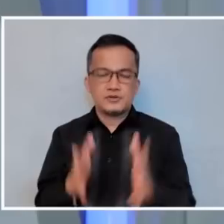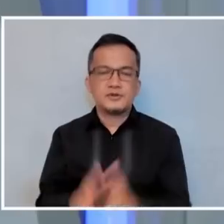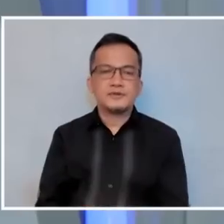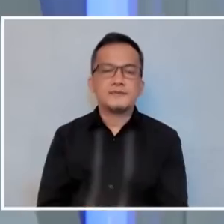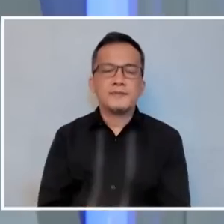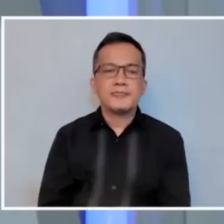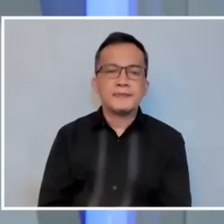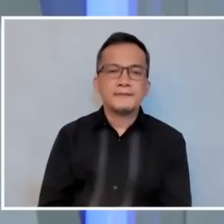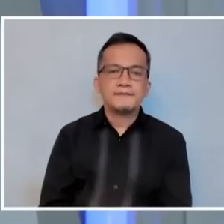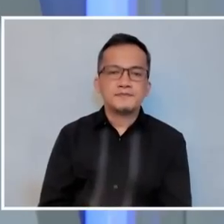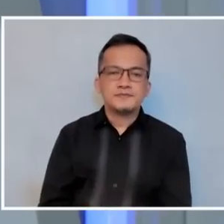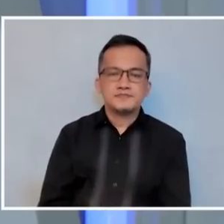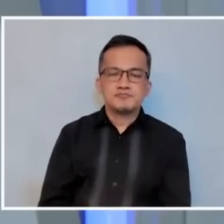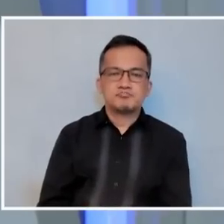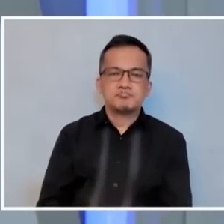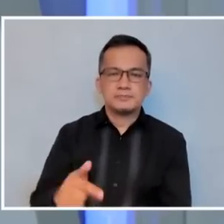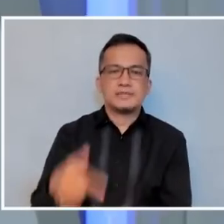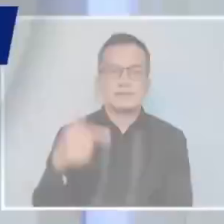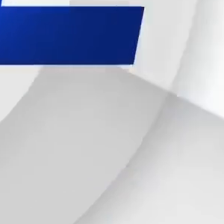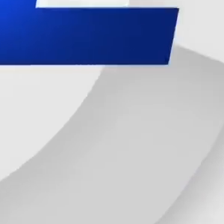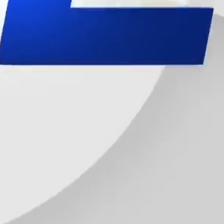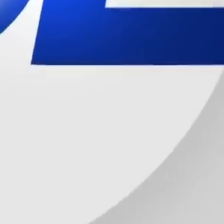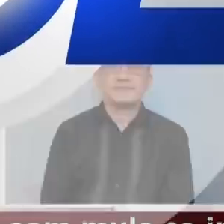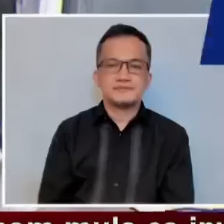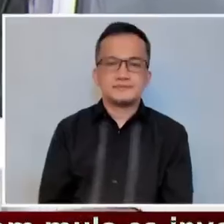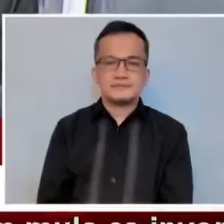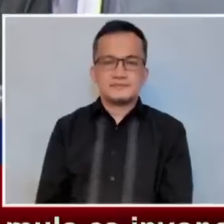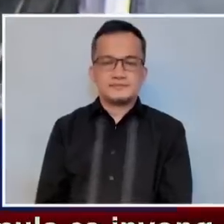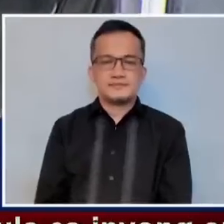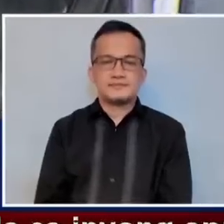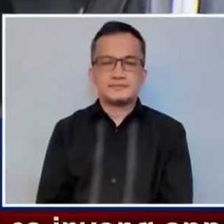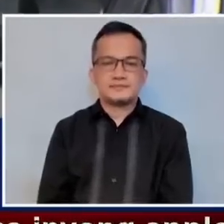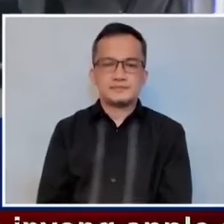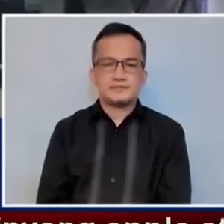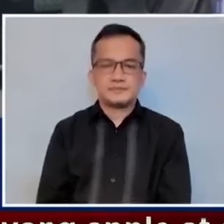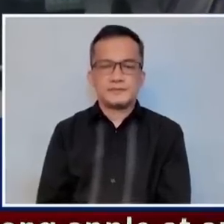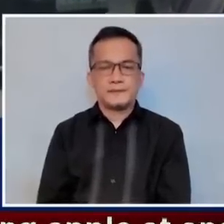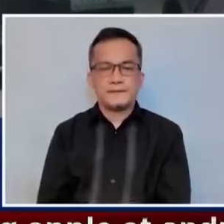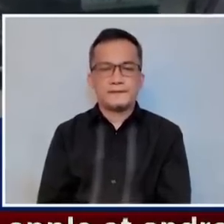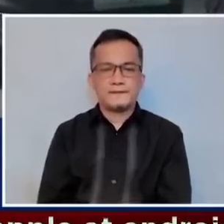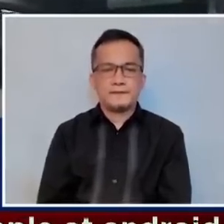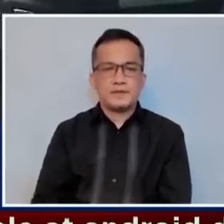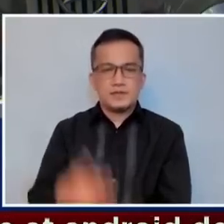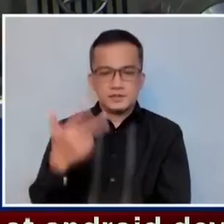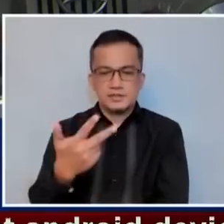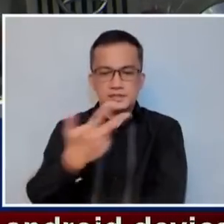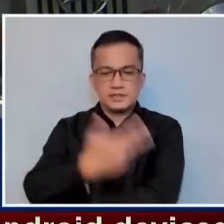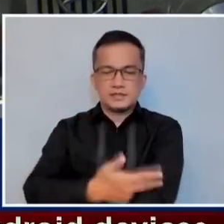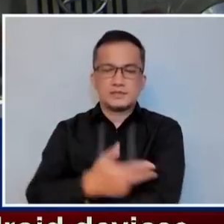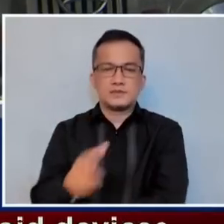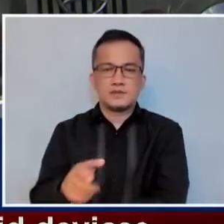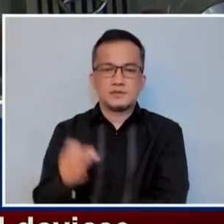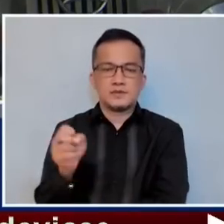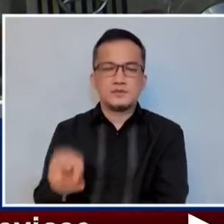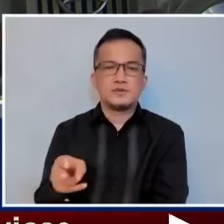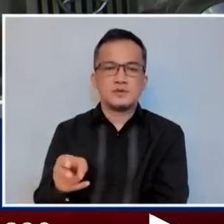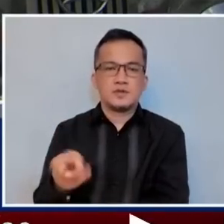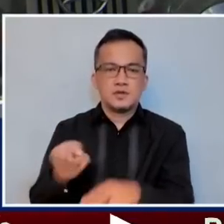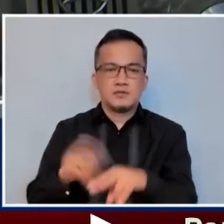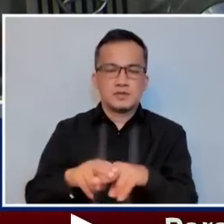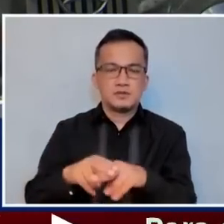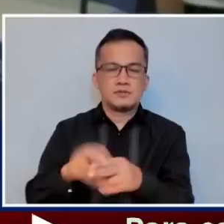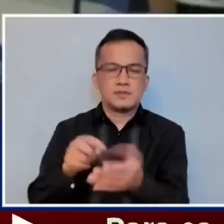Nagpapatrol, Jackie Marabas. Ikatlong araw na ng pagpapatupad ng bagong